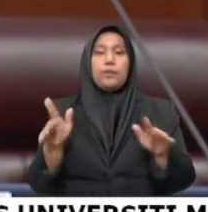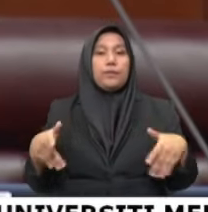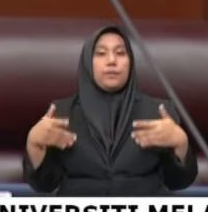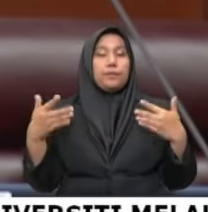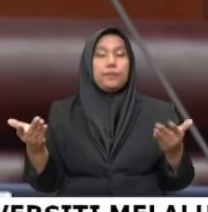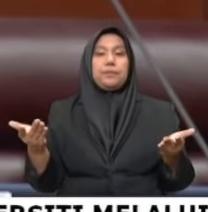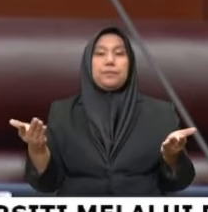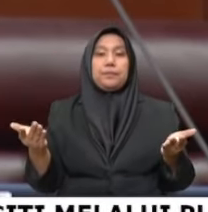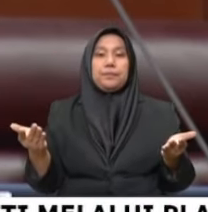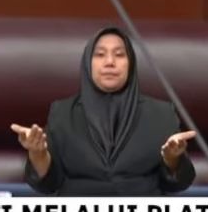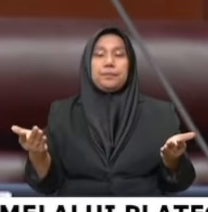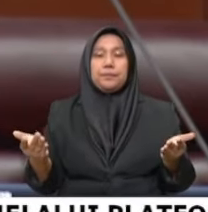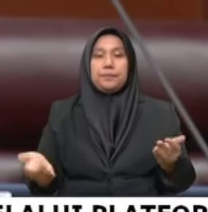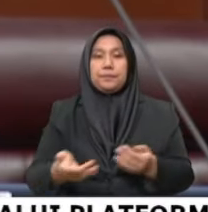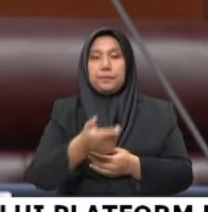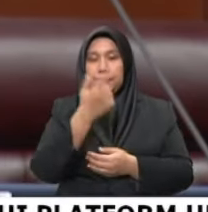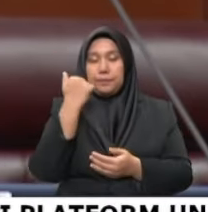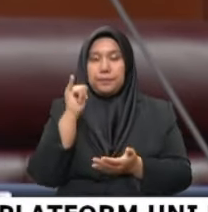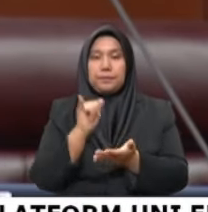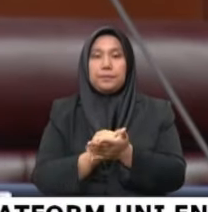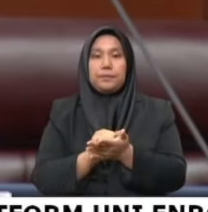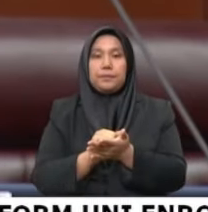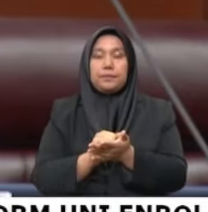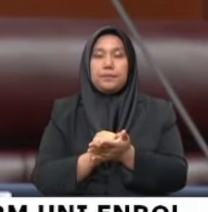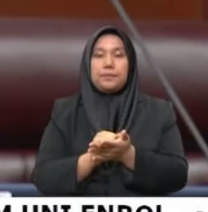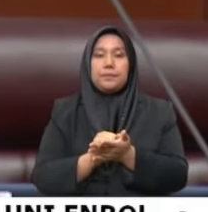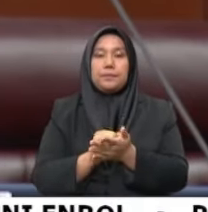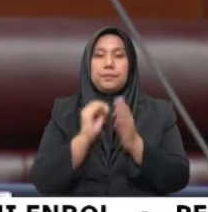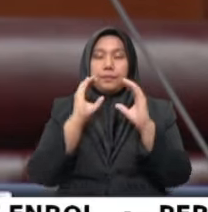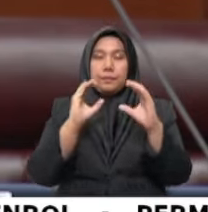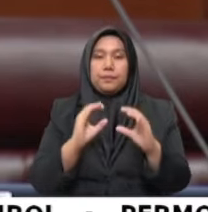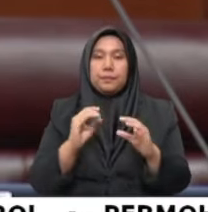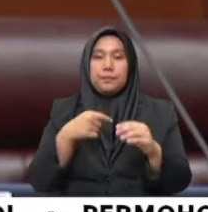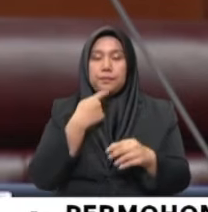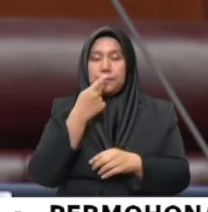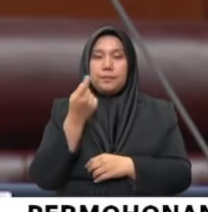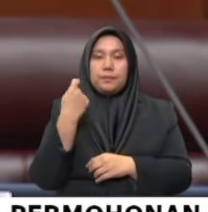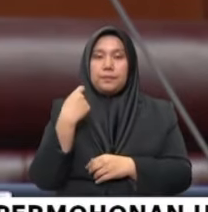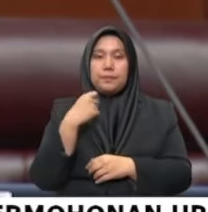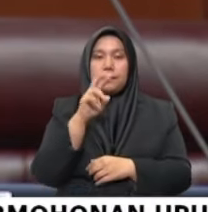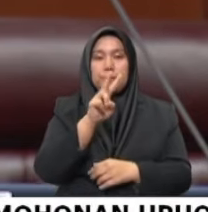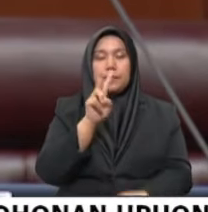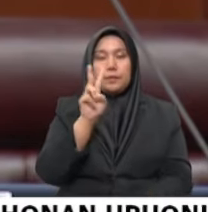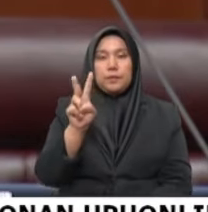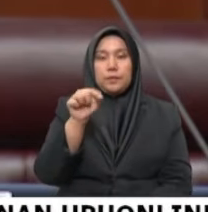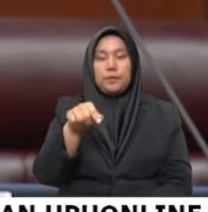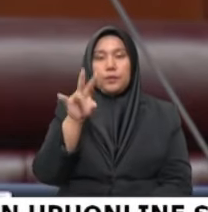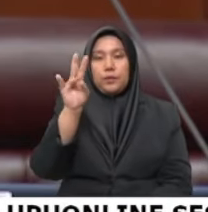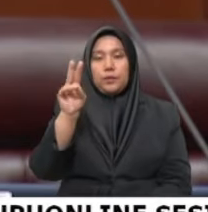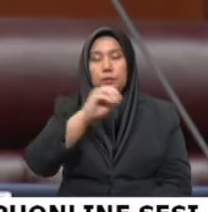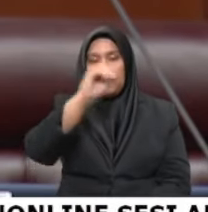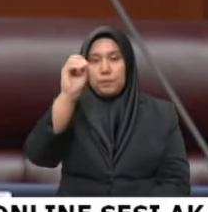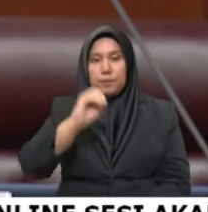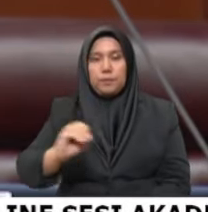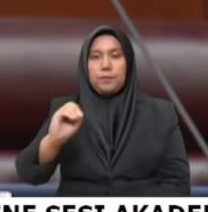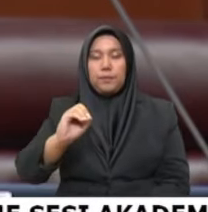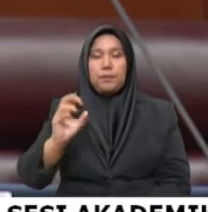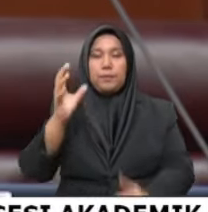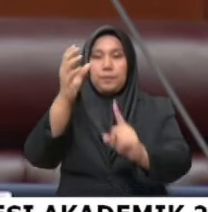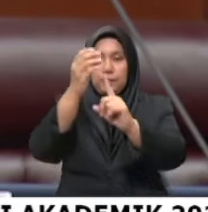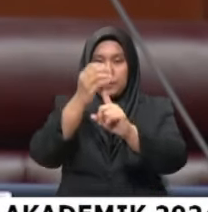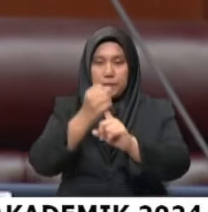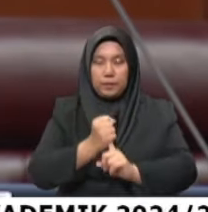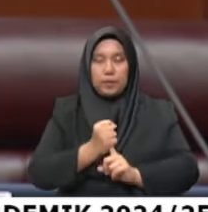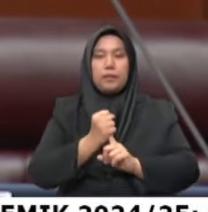itu dalam konteks yang saya sebutkan tadi, ada lebih kurang 22.7% Yang Berhormat yang mencapai